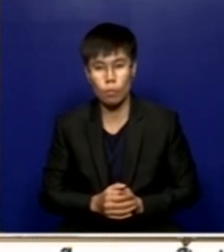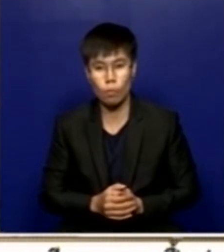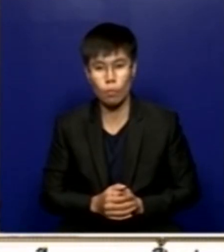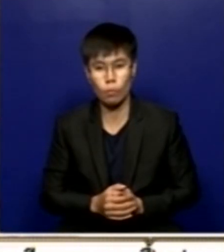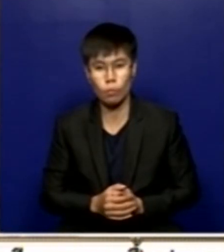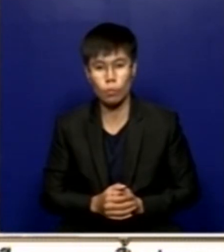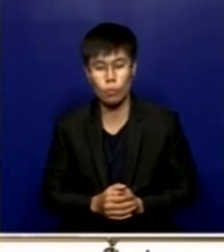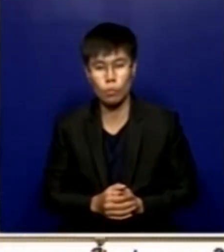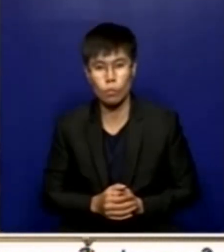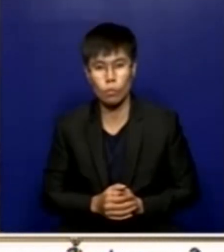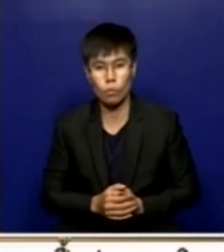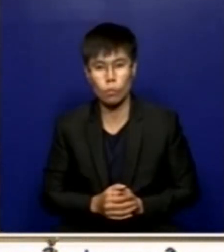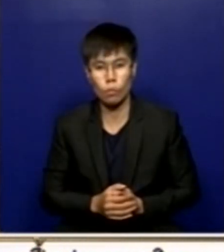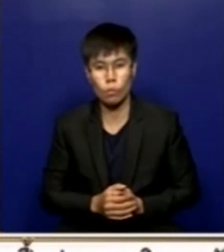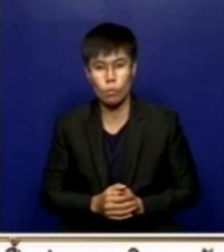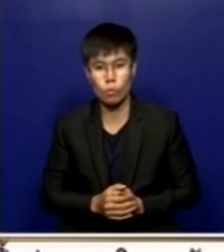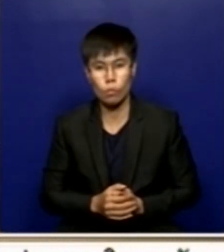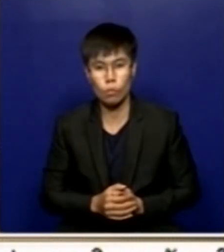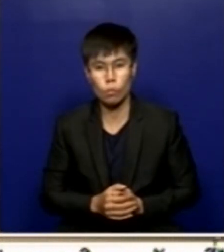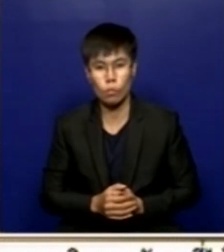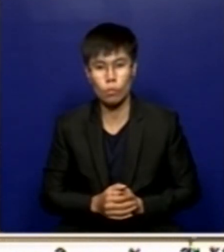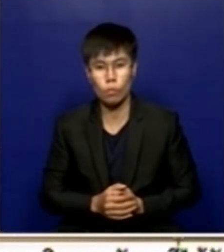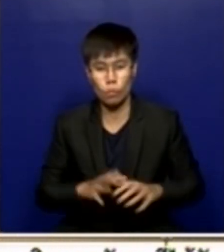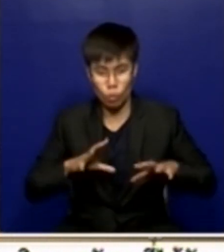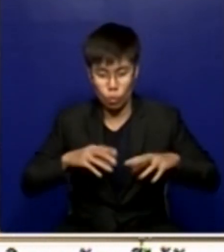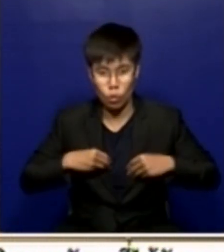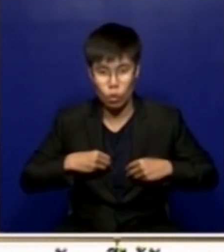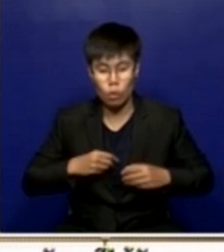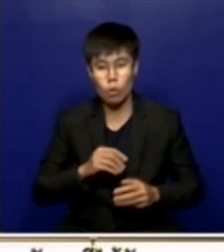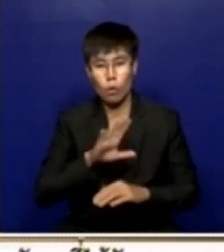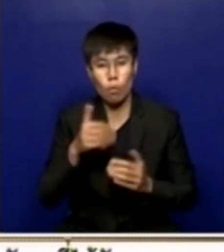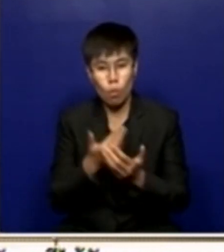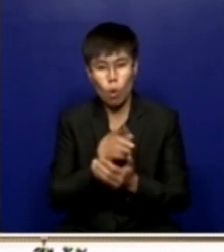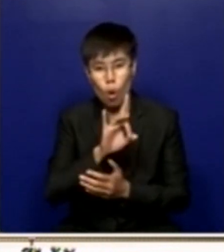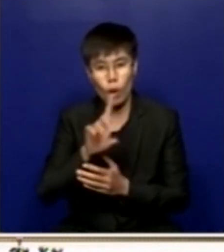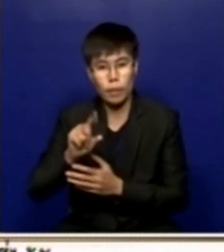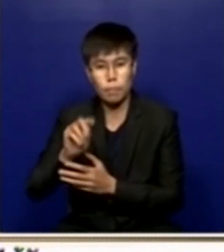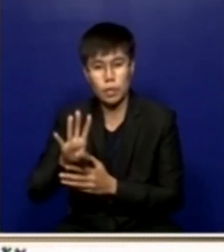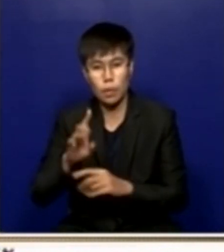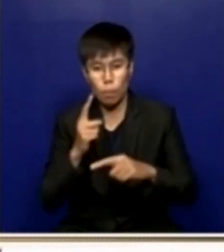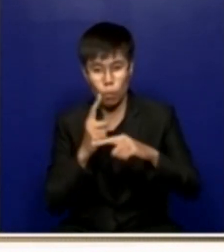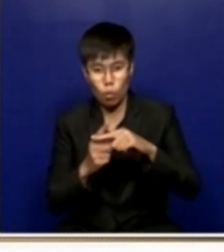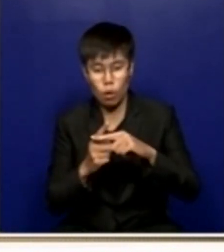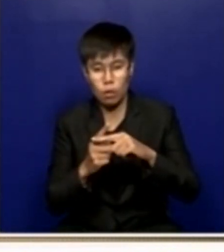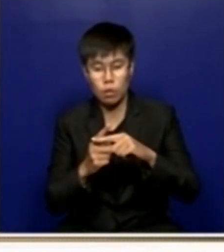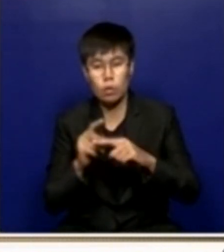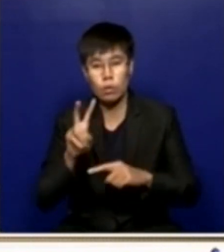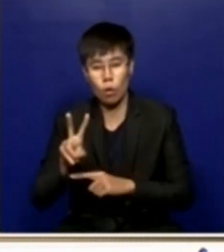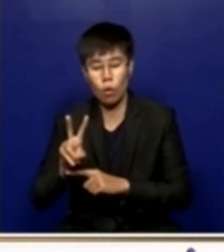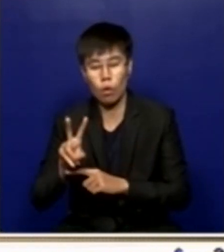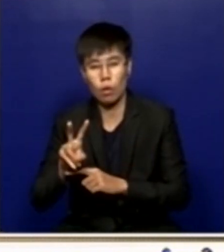ไม่เห็นด้วยมีจำนวน 124ท่านบวกอีก 2ท่านเป็น